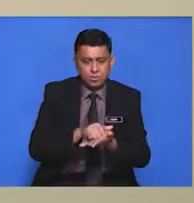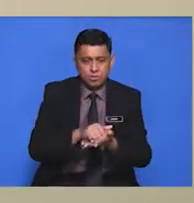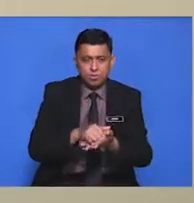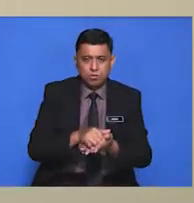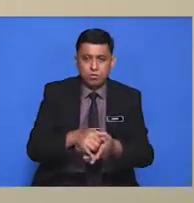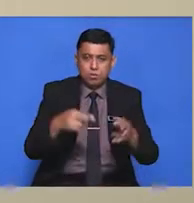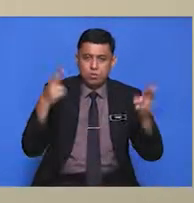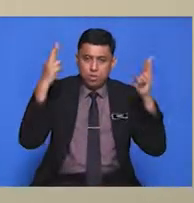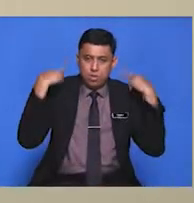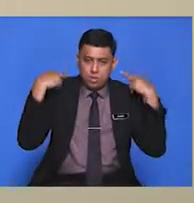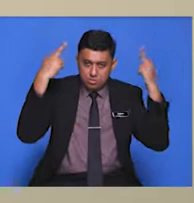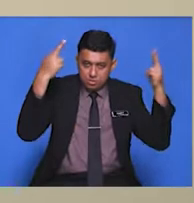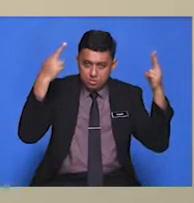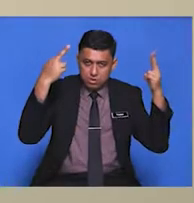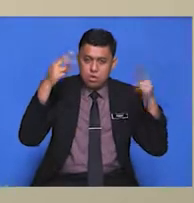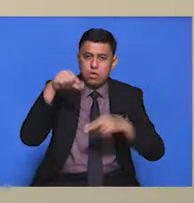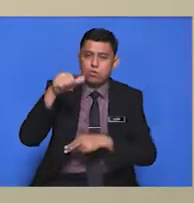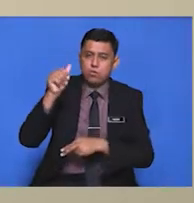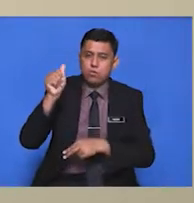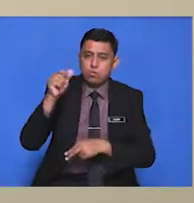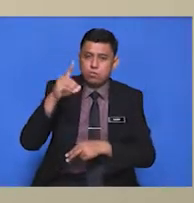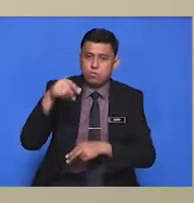raksasa kod-kod terus lenyap.